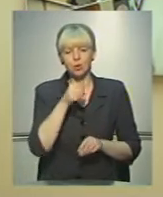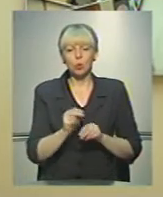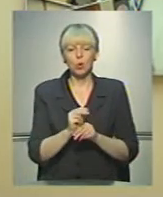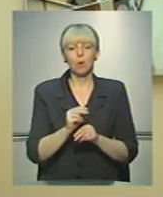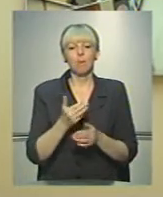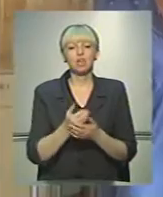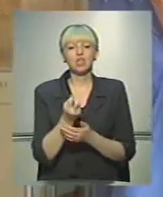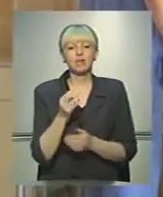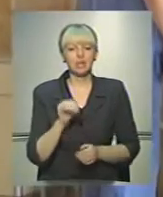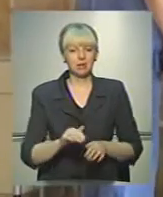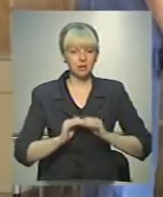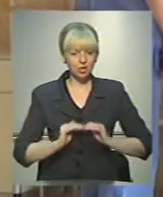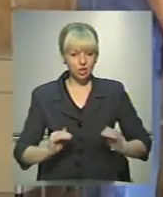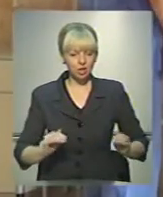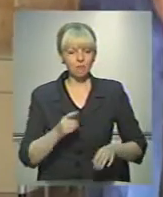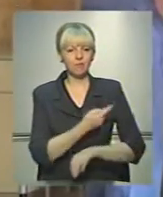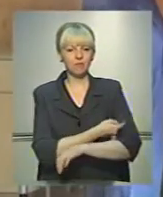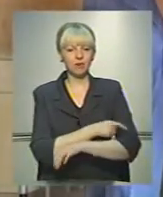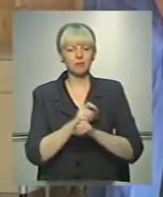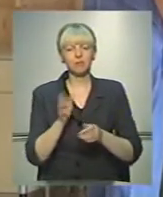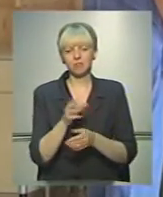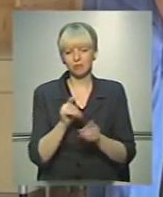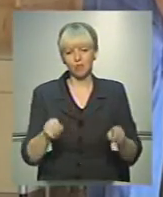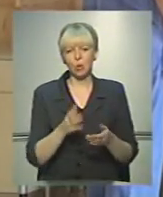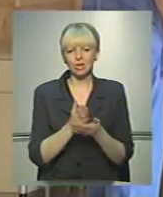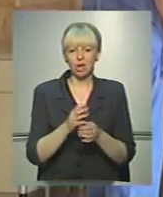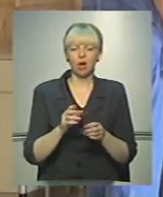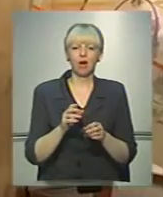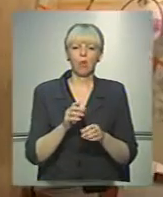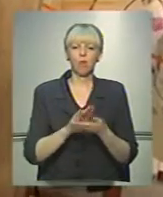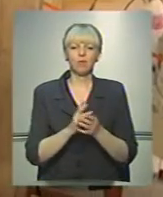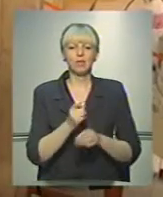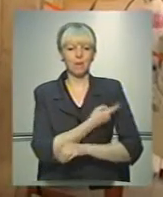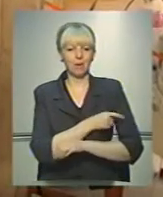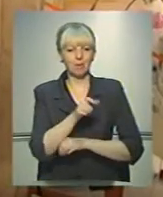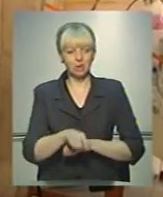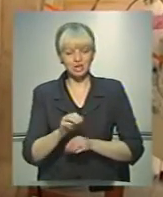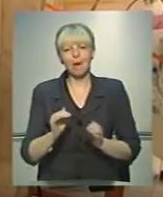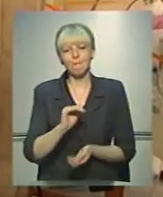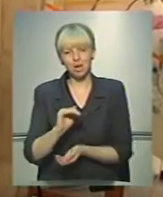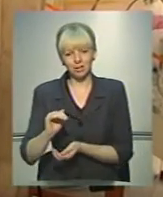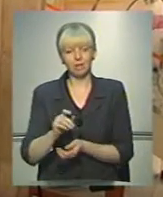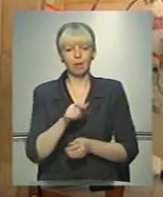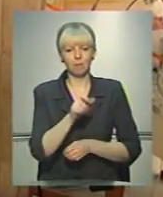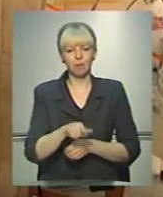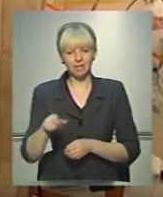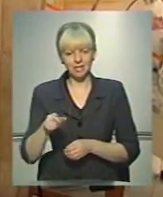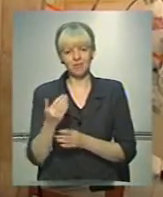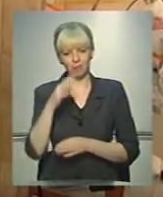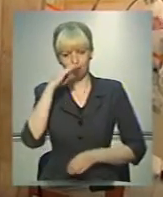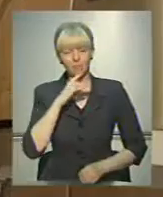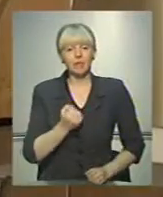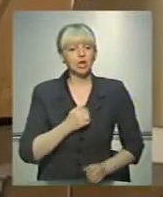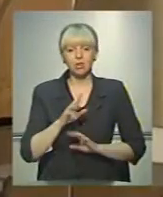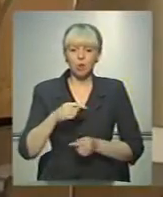майже 12 тисяч дітей. У лікарні створені належні умови як для медперсоналу, так і для малих пацієнтів та їхніх батьків. На